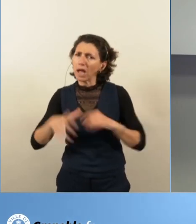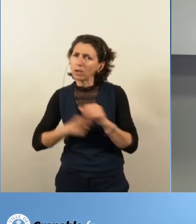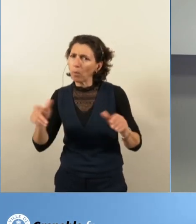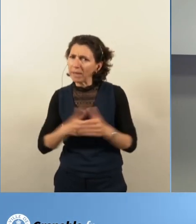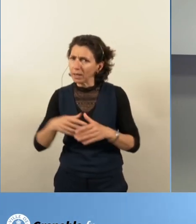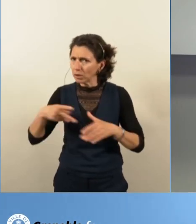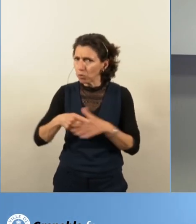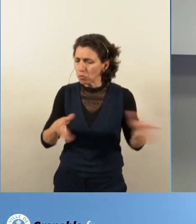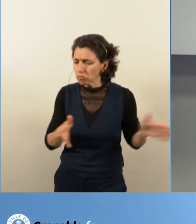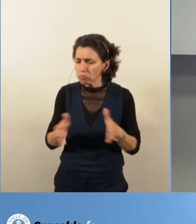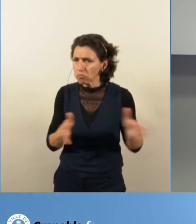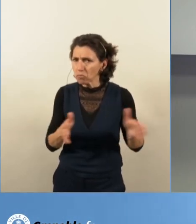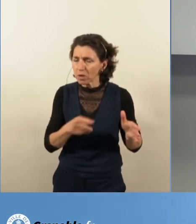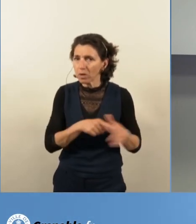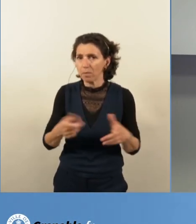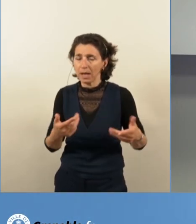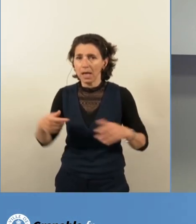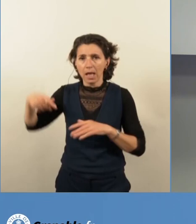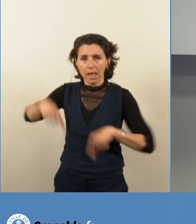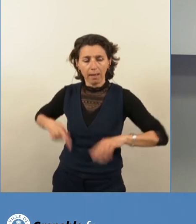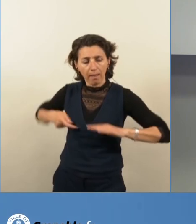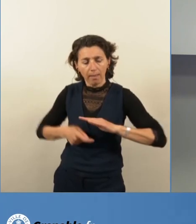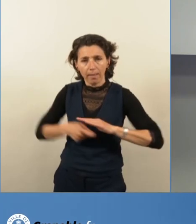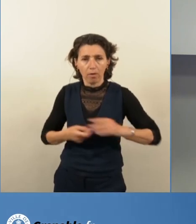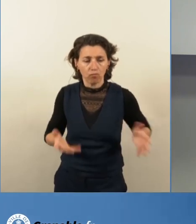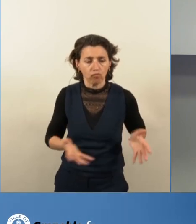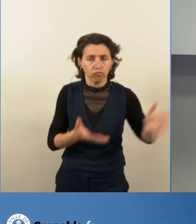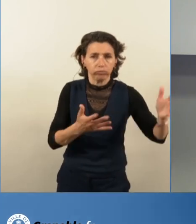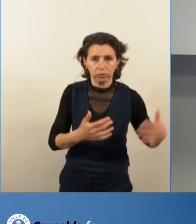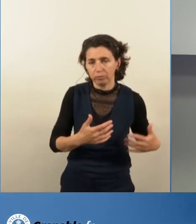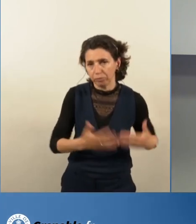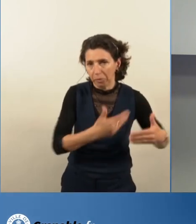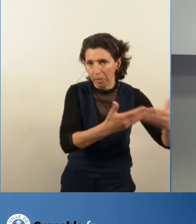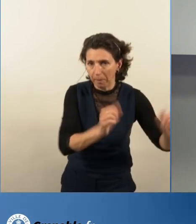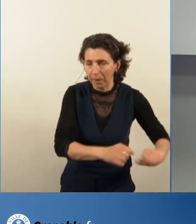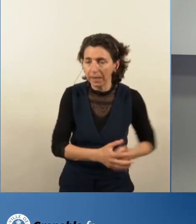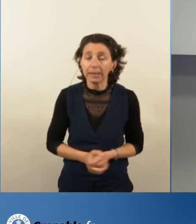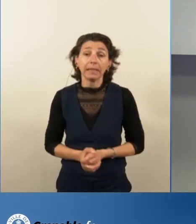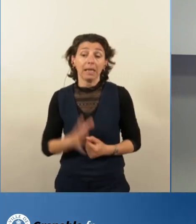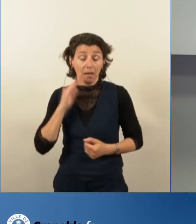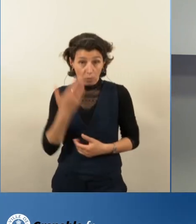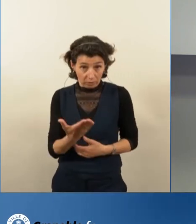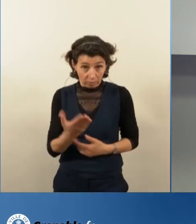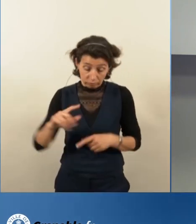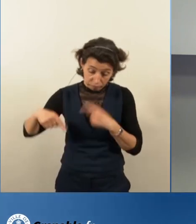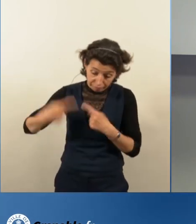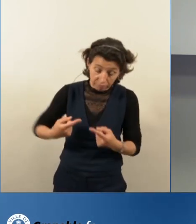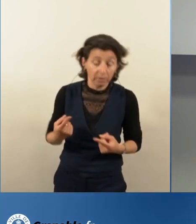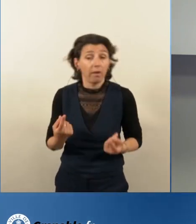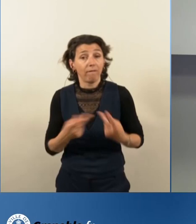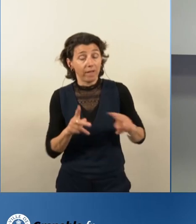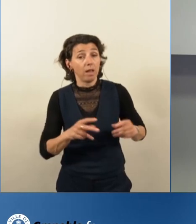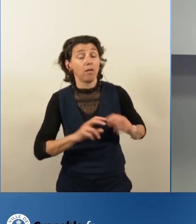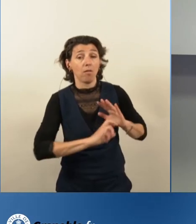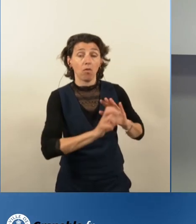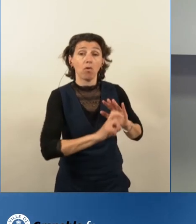l'État pour mettre de l'huile un peu dans les rouages et c'est une des raisons qui fait que la ville de Grenoble a les dépenses de fonctionnement